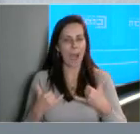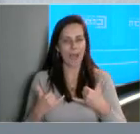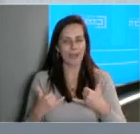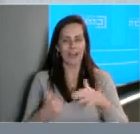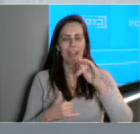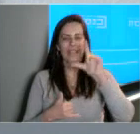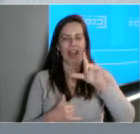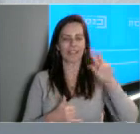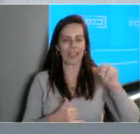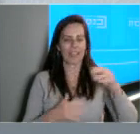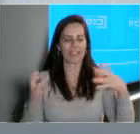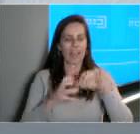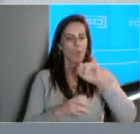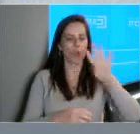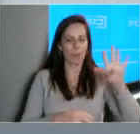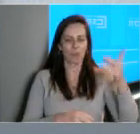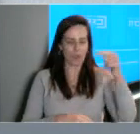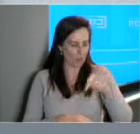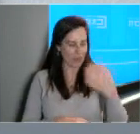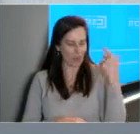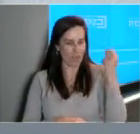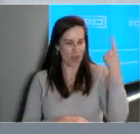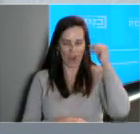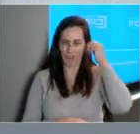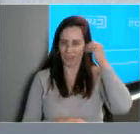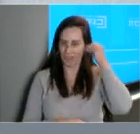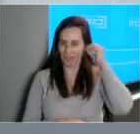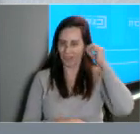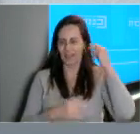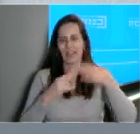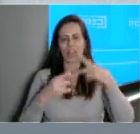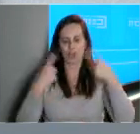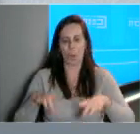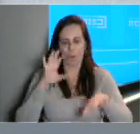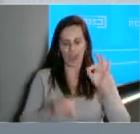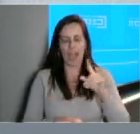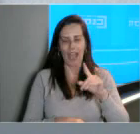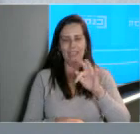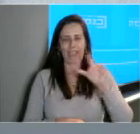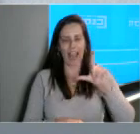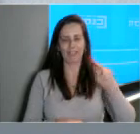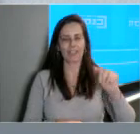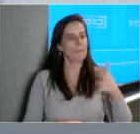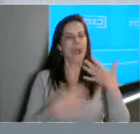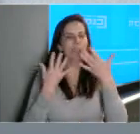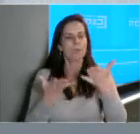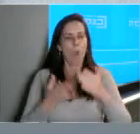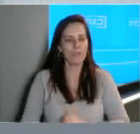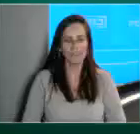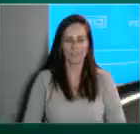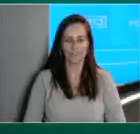חברינו טל וניתאי, תלמידי כיתה י' ב' שהתארחו כאן רק בשבוע שעבר לקראת יום הבוחר. אז טל וניתאי, מה הסיפור